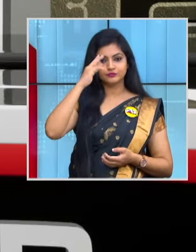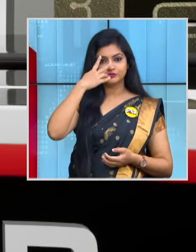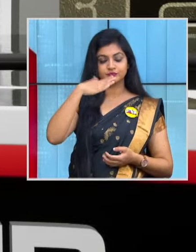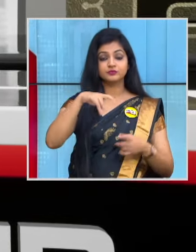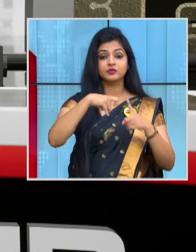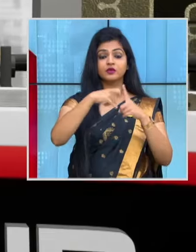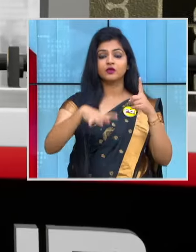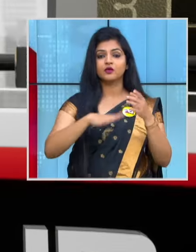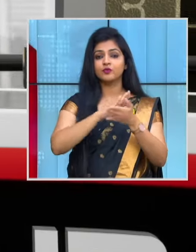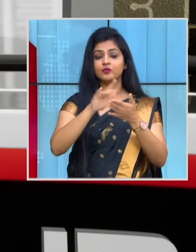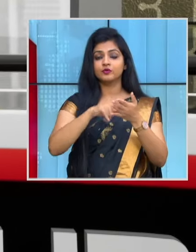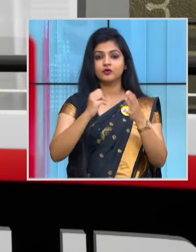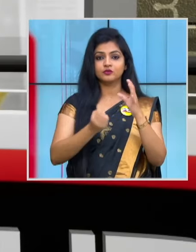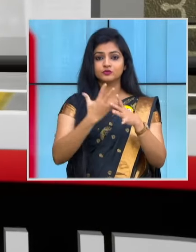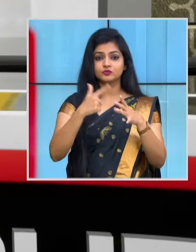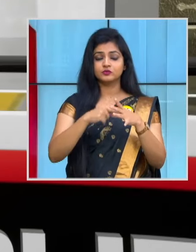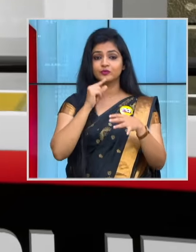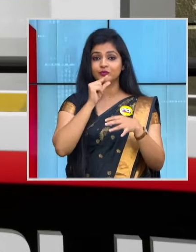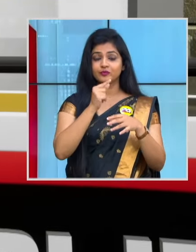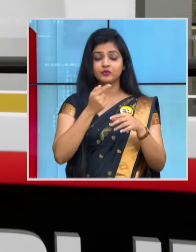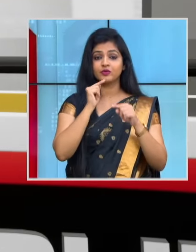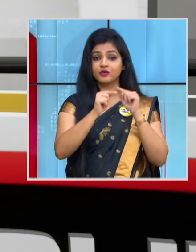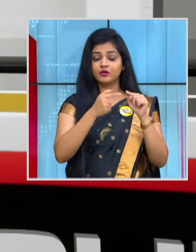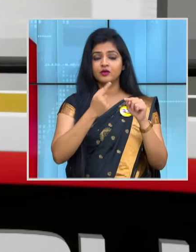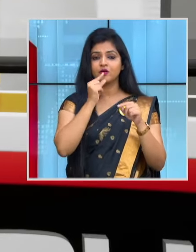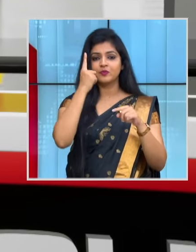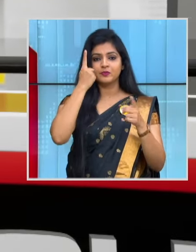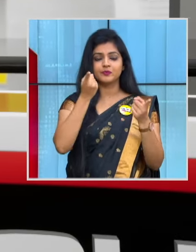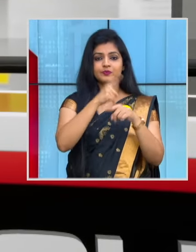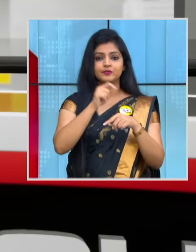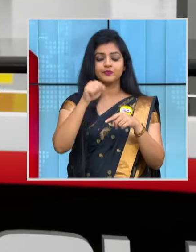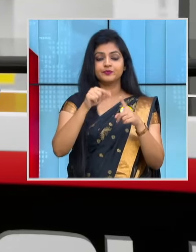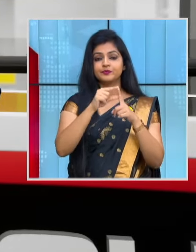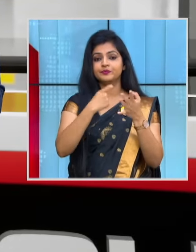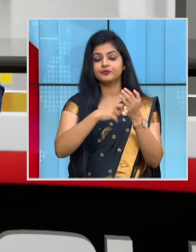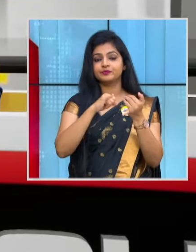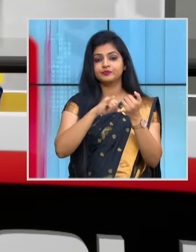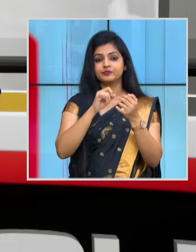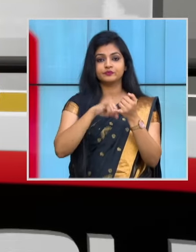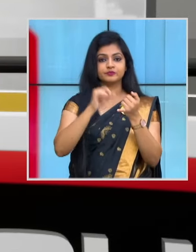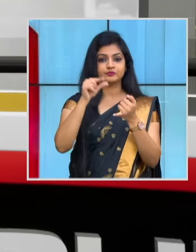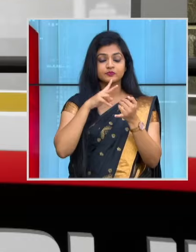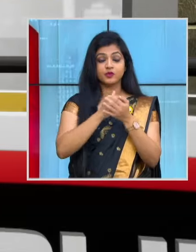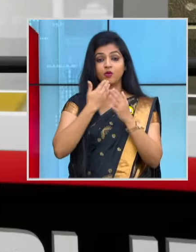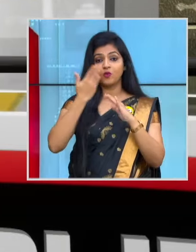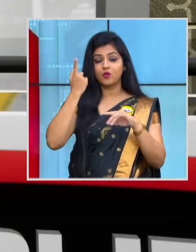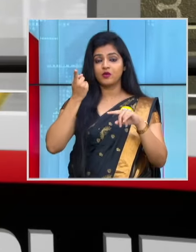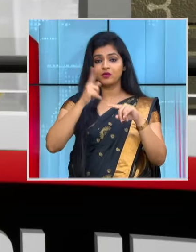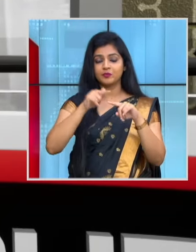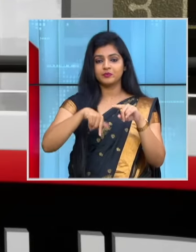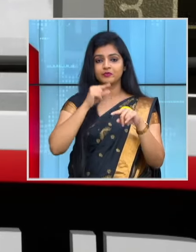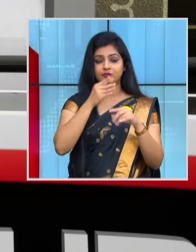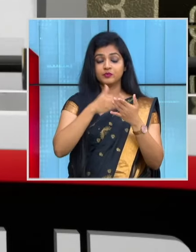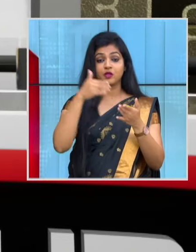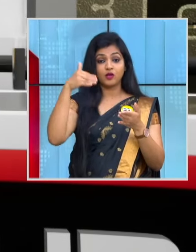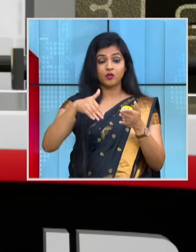വീണ്ടും. കേരള ഹോക്കി അസോസിയേഷനെ കുറിച്ച് പറഞ്ഞത് നാക്കുപിഴയെന്ന് പി ആർ ശ്രീജേഷ്. മുൻപത്തെ അവസ്ഥയെക്കുറിച്ചാണ് പറഞ്ഞതെന്നും നിലവിലെ അസോസിയേഷൻ നല്ല രീതിയിലാണ്